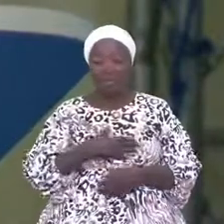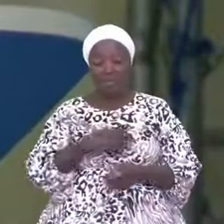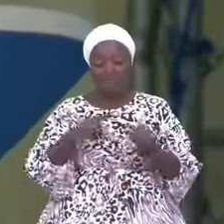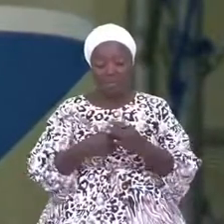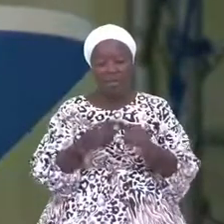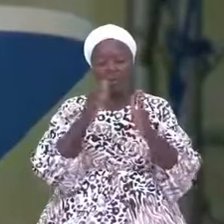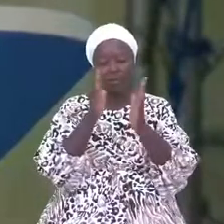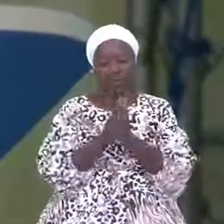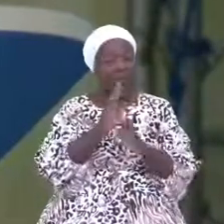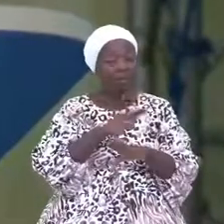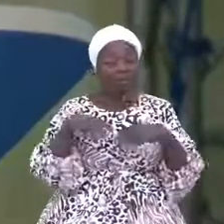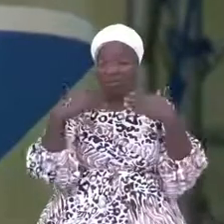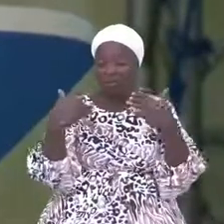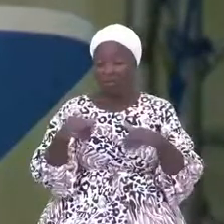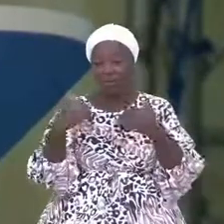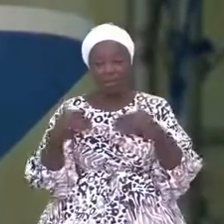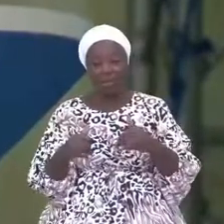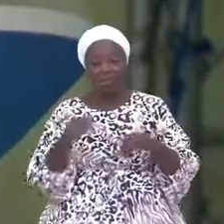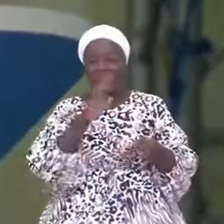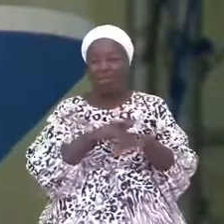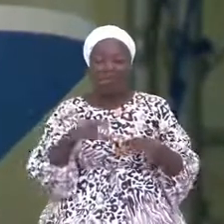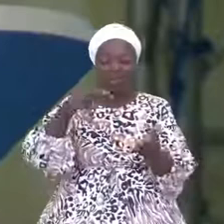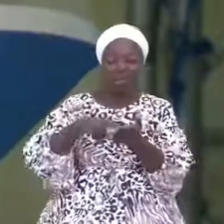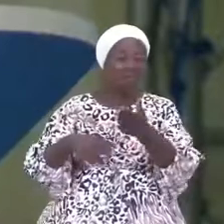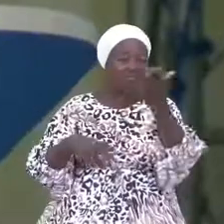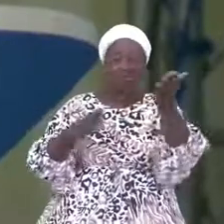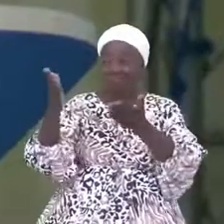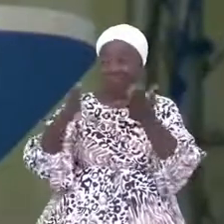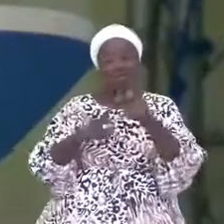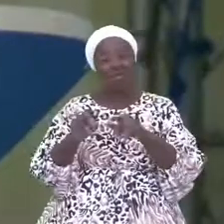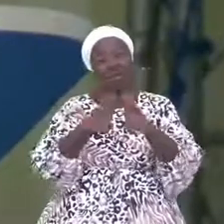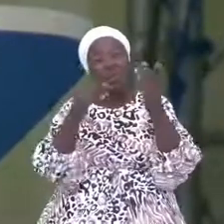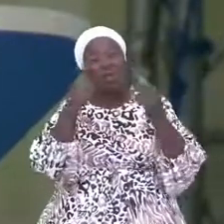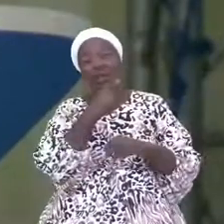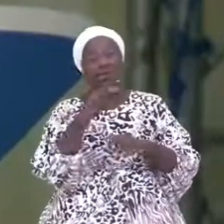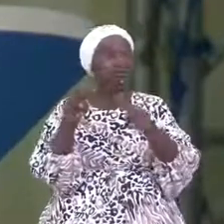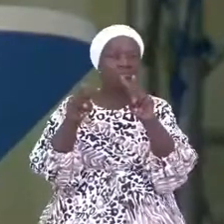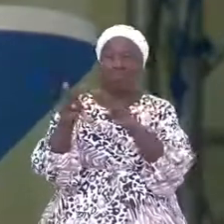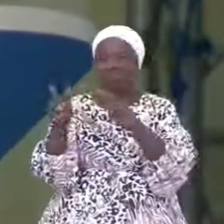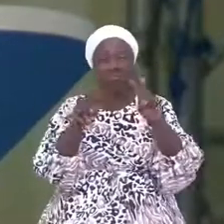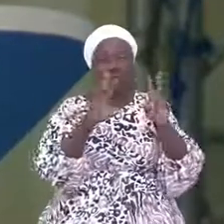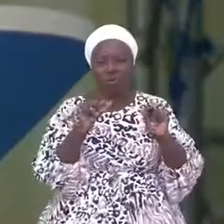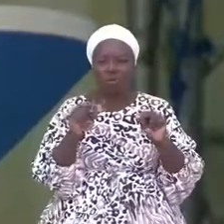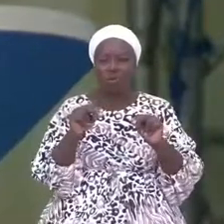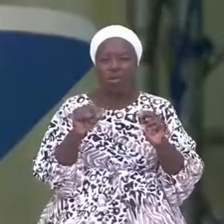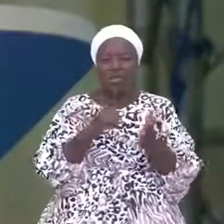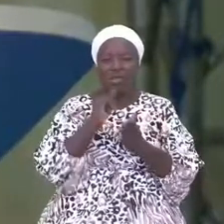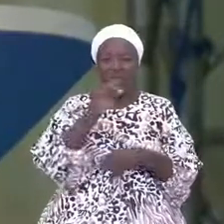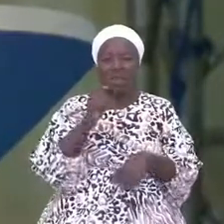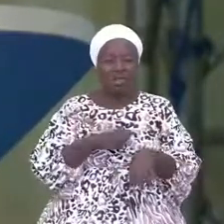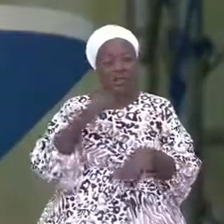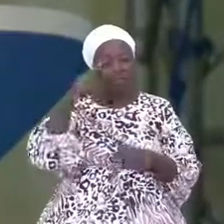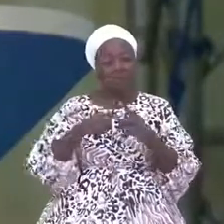Pour nous autres, continuez à prier. Rappelez-vous, l'homme